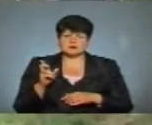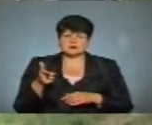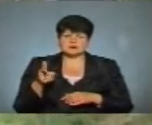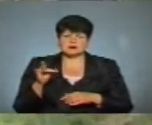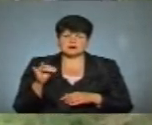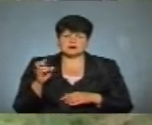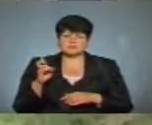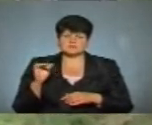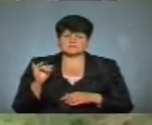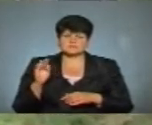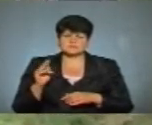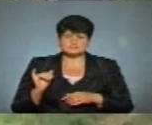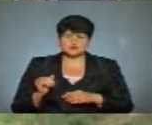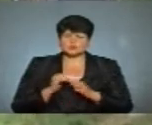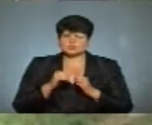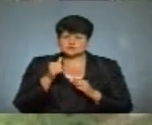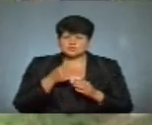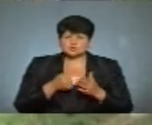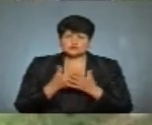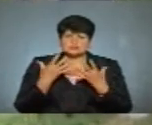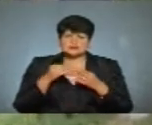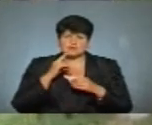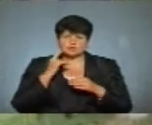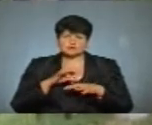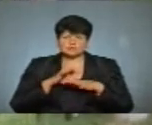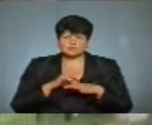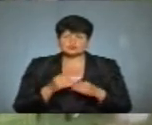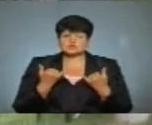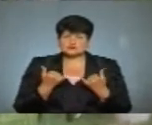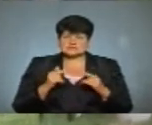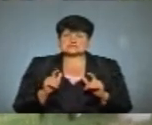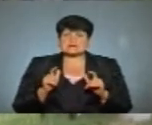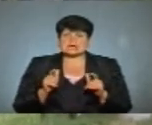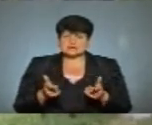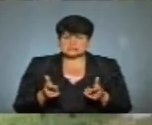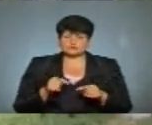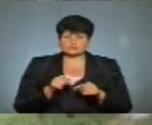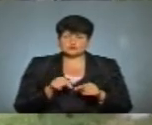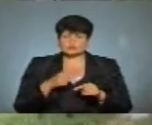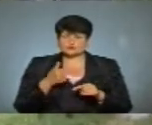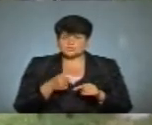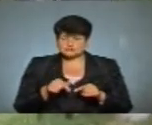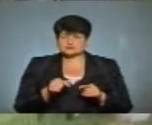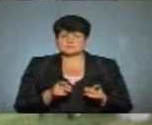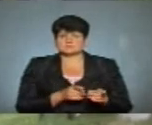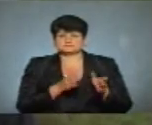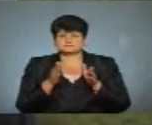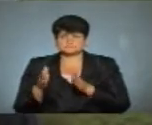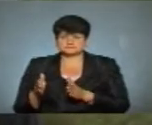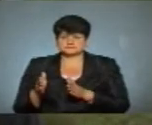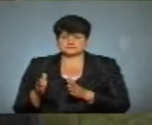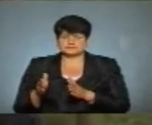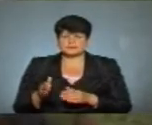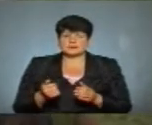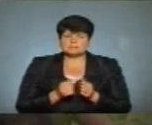рік десь до Дня молоді ми проводимо його. Сьогодні з карантином, цьогорічним карантином, ми трошки його перенесли. Біля